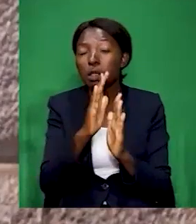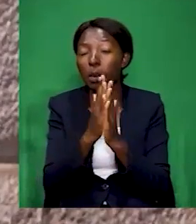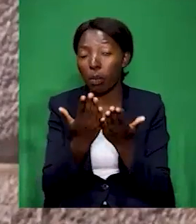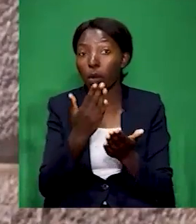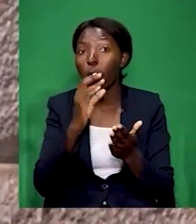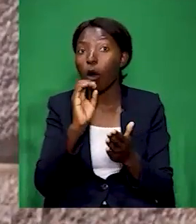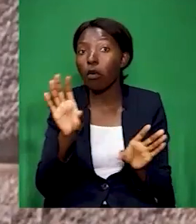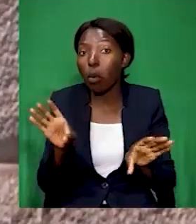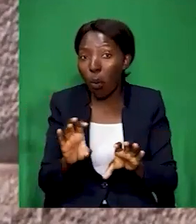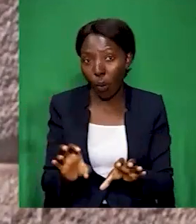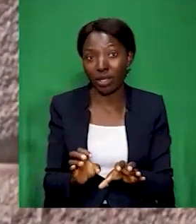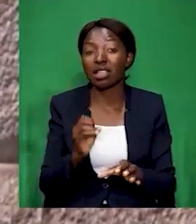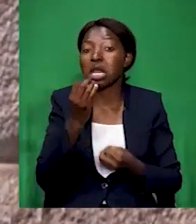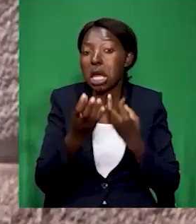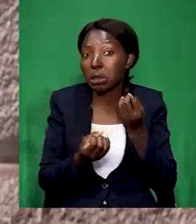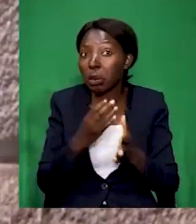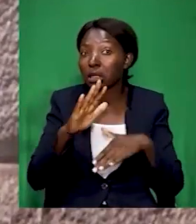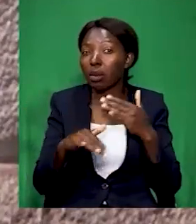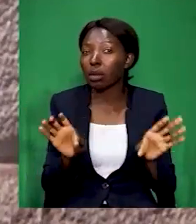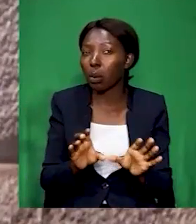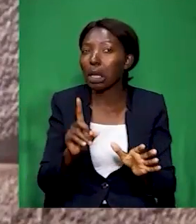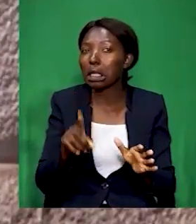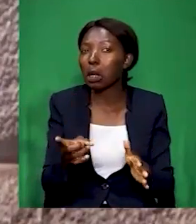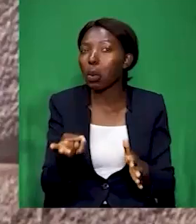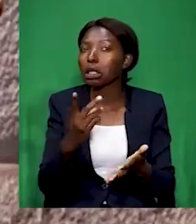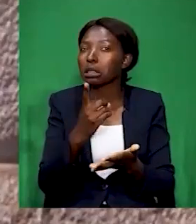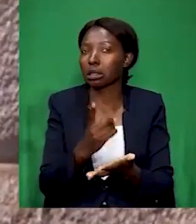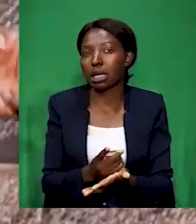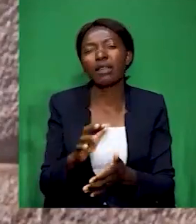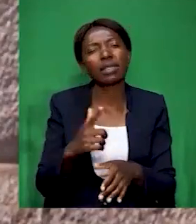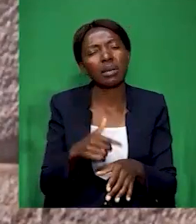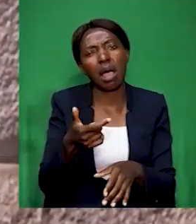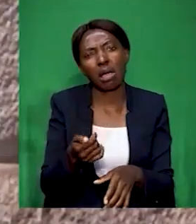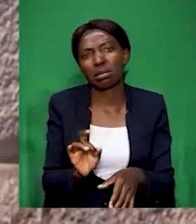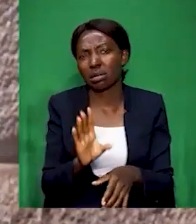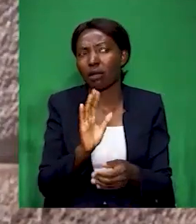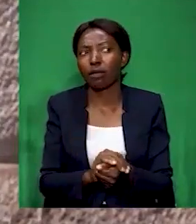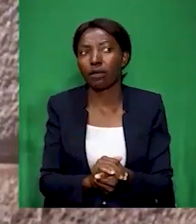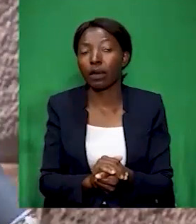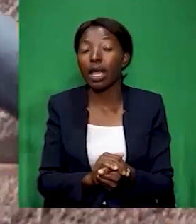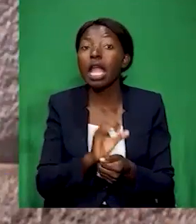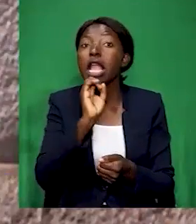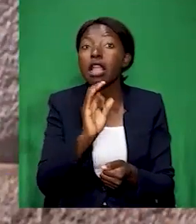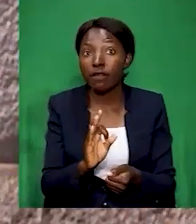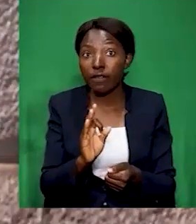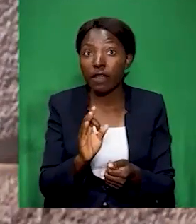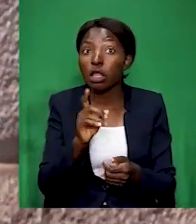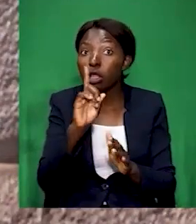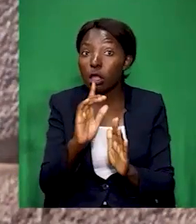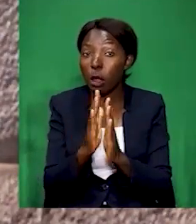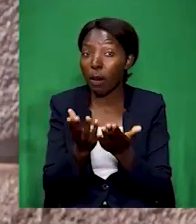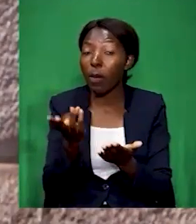ramabasa rinotsanangura zvamabasa akaitwa. Saka ndinogara tichizvibvunza nguva zhinji kuti dei yainyorwawo nezvangu